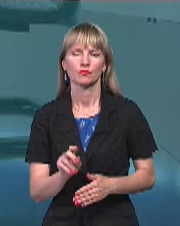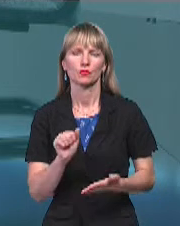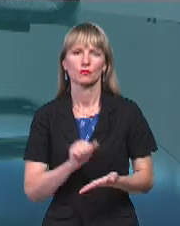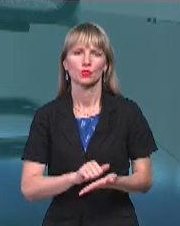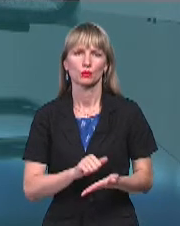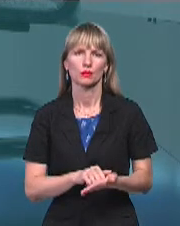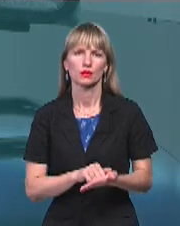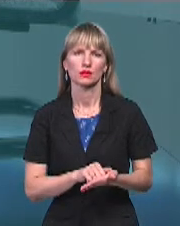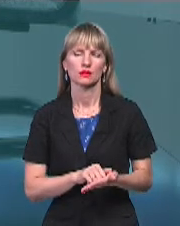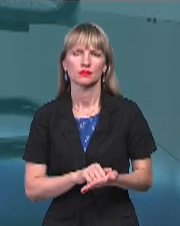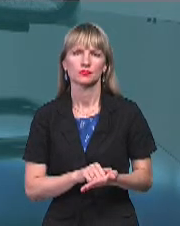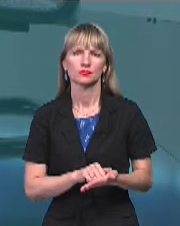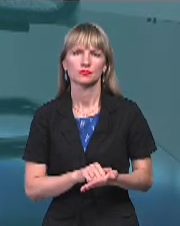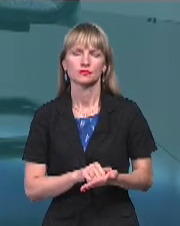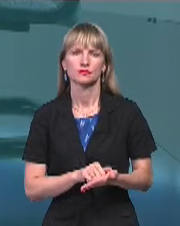документи,